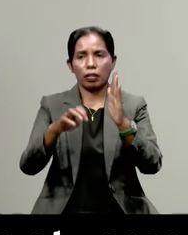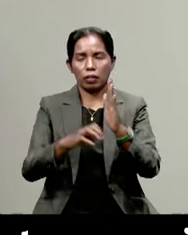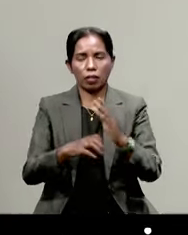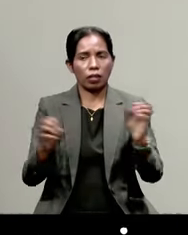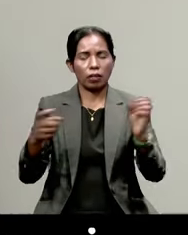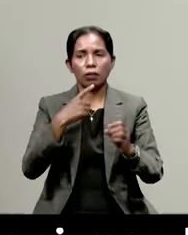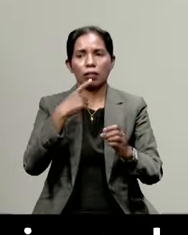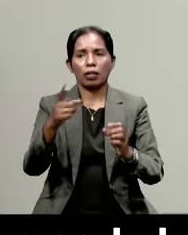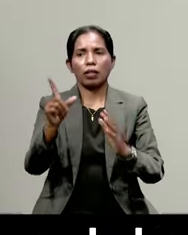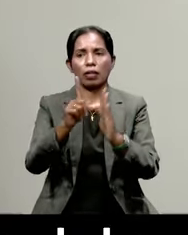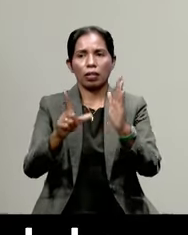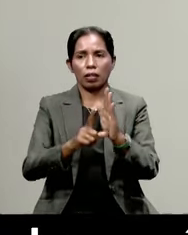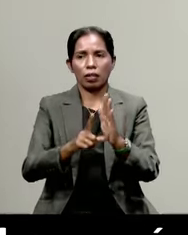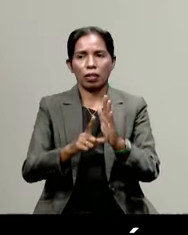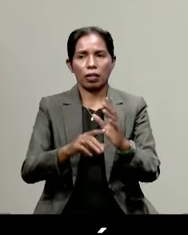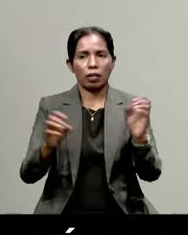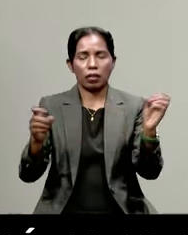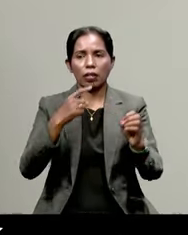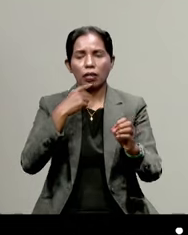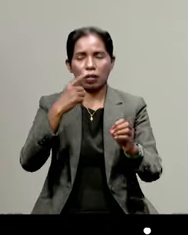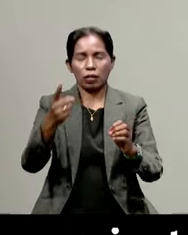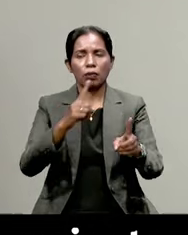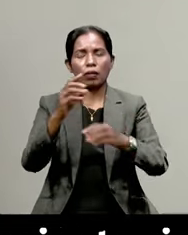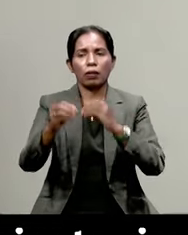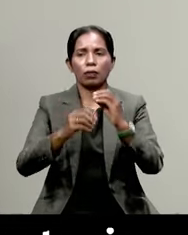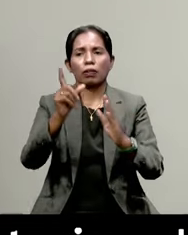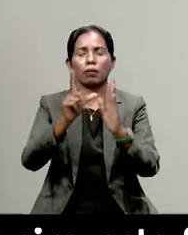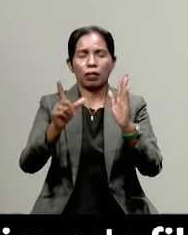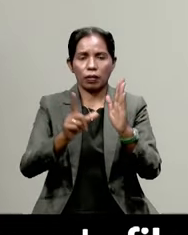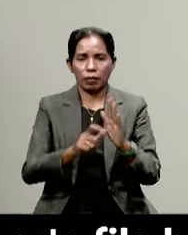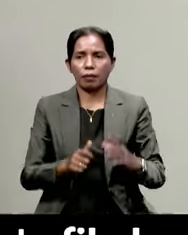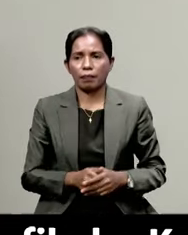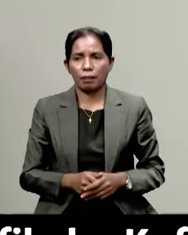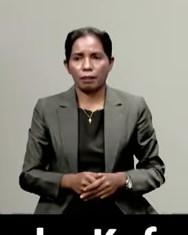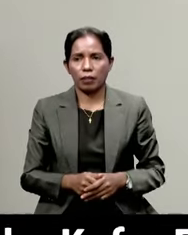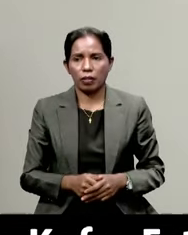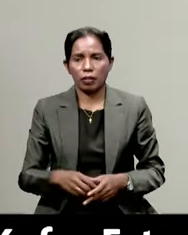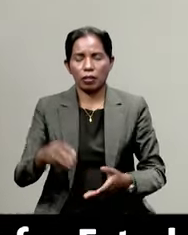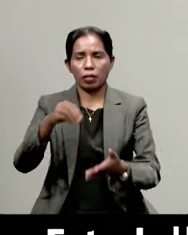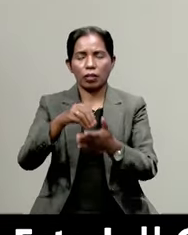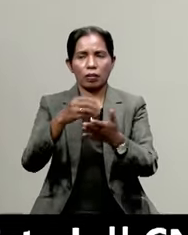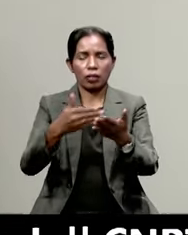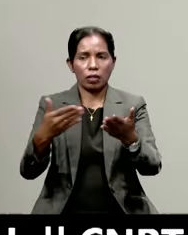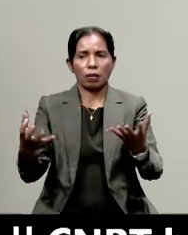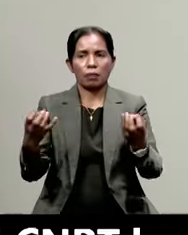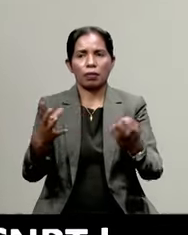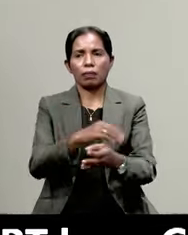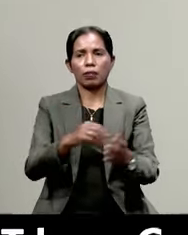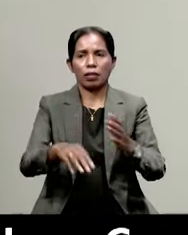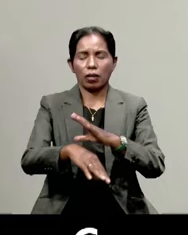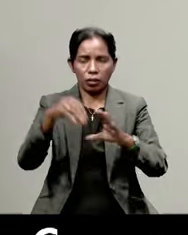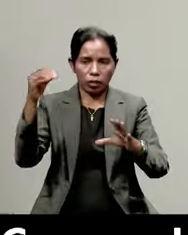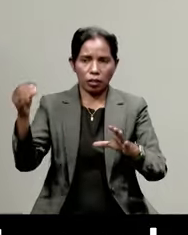ye le ia tia nu sama la ko esclave se kona ba lei. Ne be be se da sir tautan sa sa ba ba kana ba wa se pida pan ten